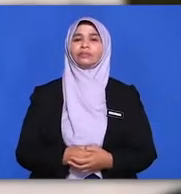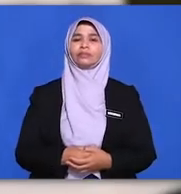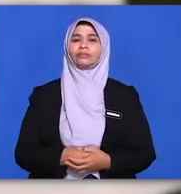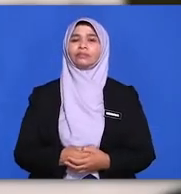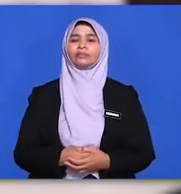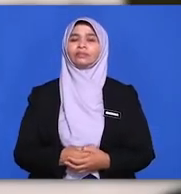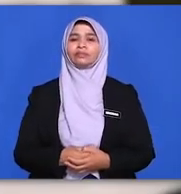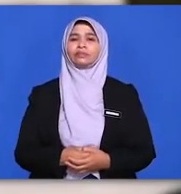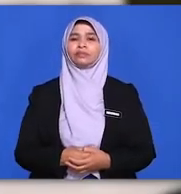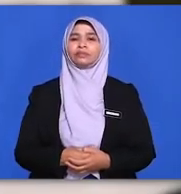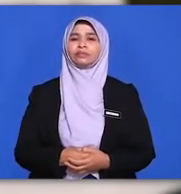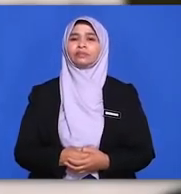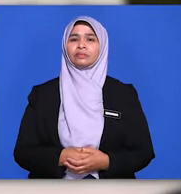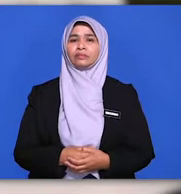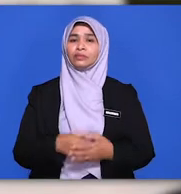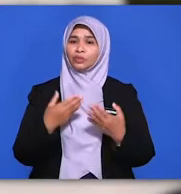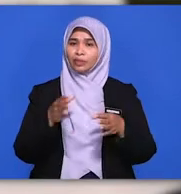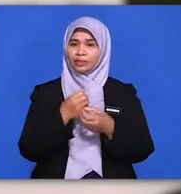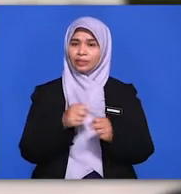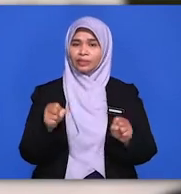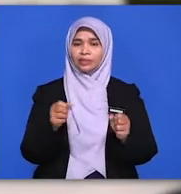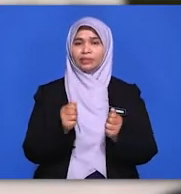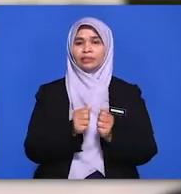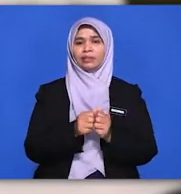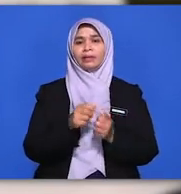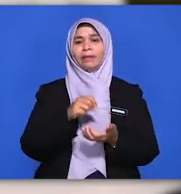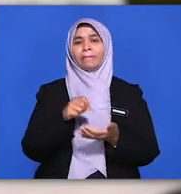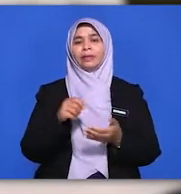Adakah murid-murid telah bersedia dengan pen dan kertas?